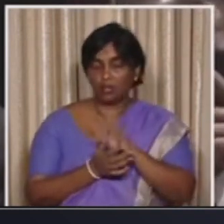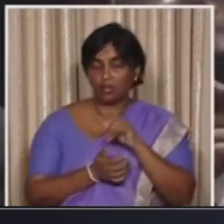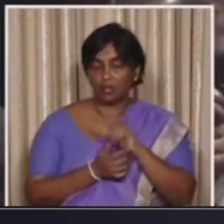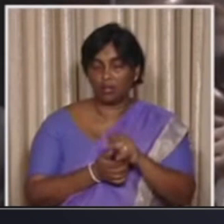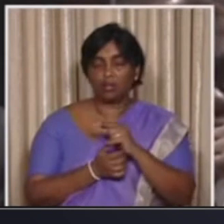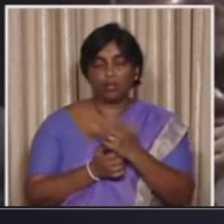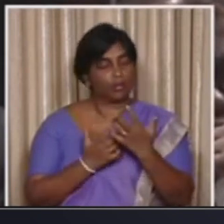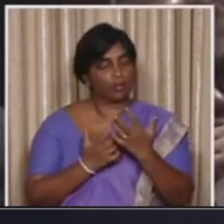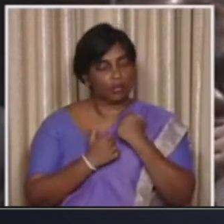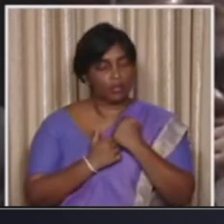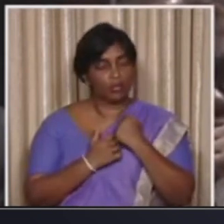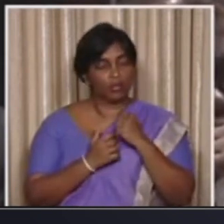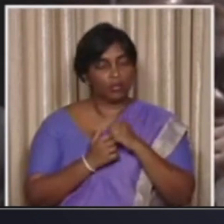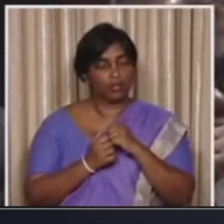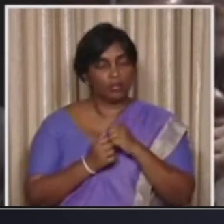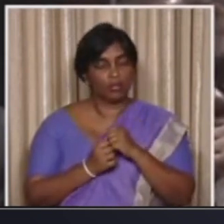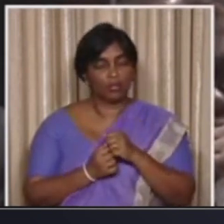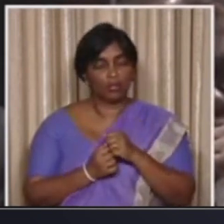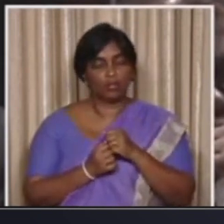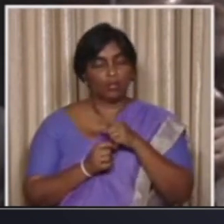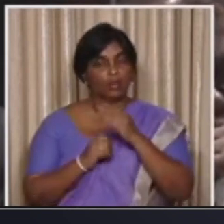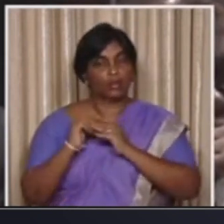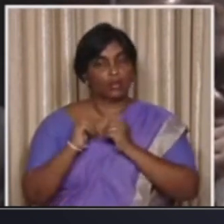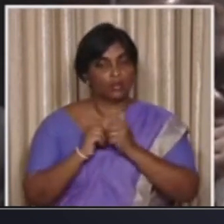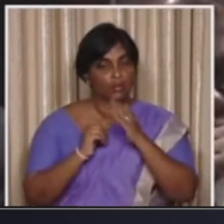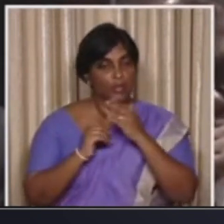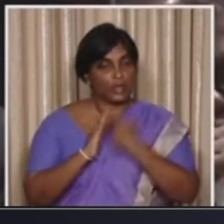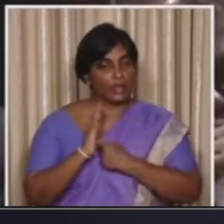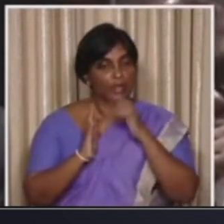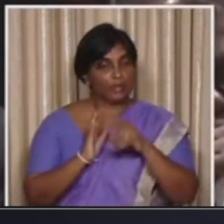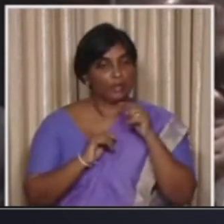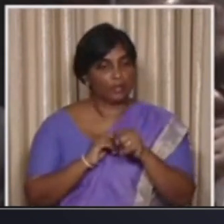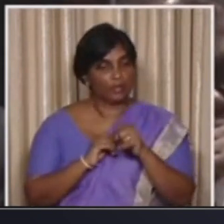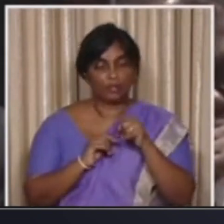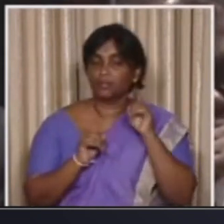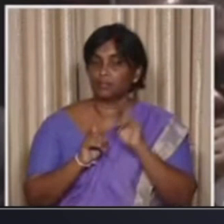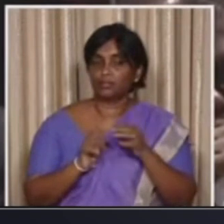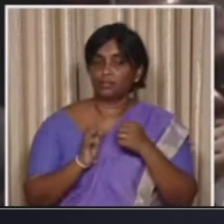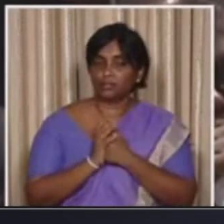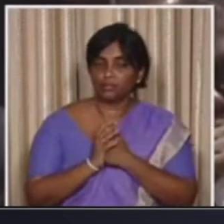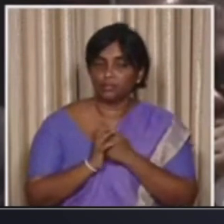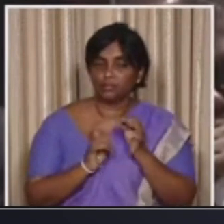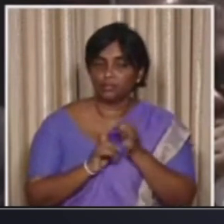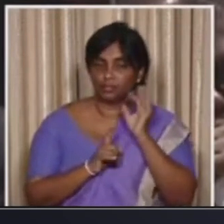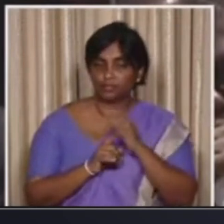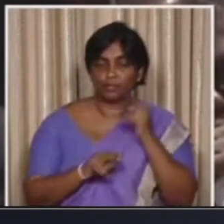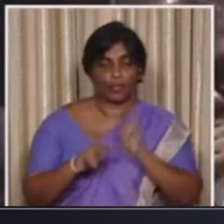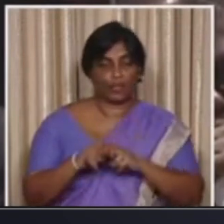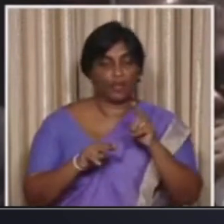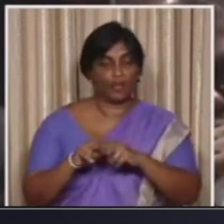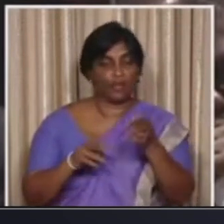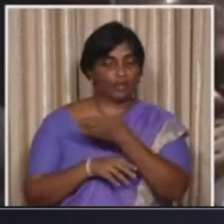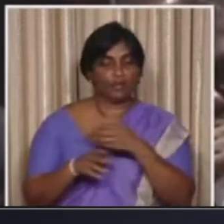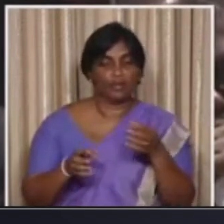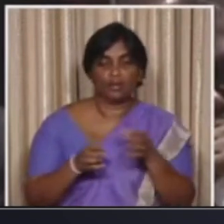බල කරලා දේපලත්පත් කරගෙන ඒ ක්‍රියාවලියකට යන්න ඕන නීතියානුකූල නමුත් සභාපතිතුමනි ගජ මිතුර පොලු දියලා